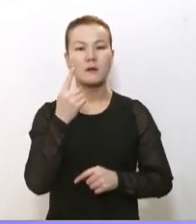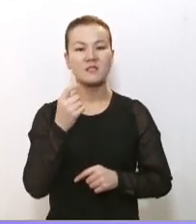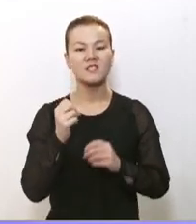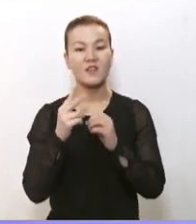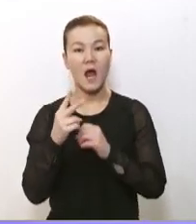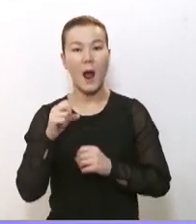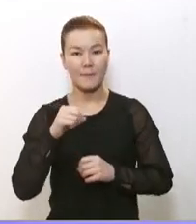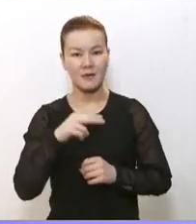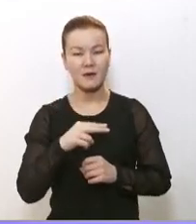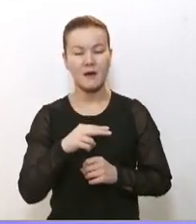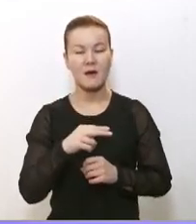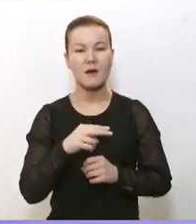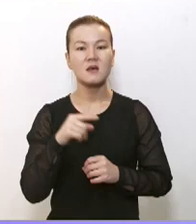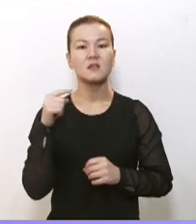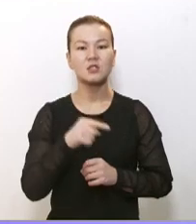12 апреля